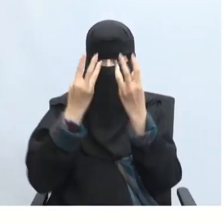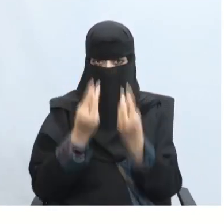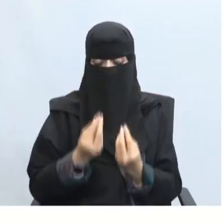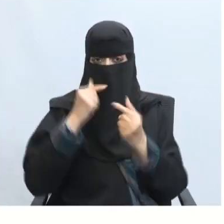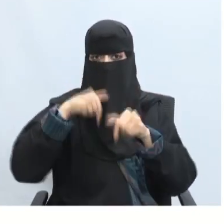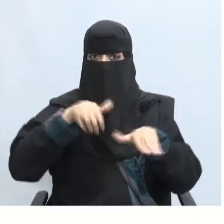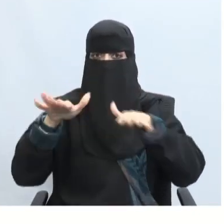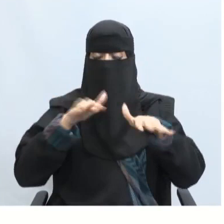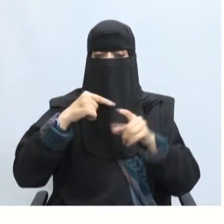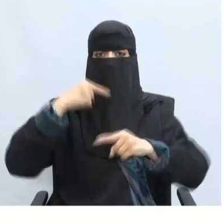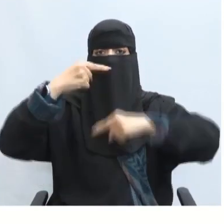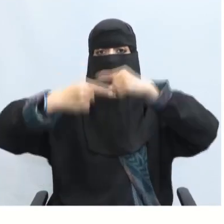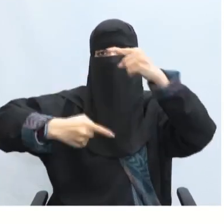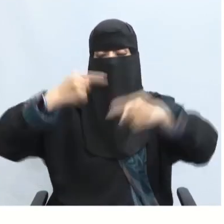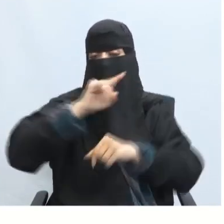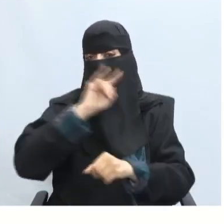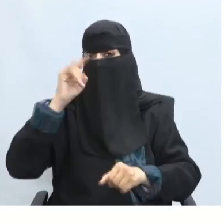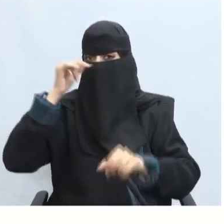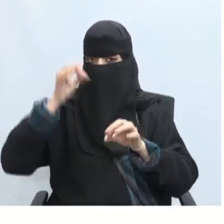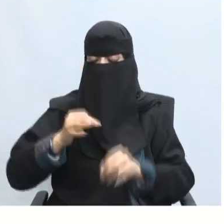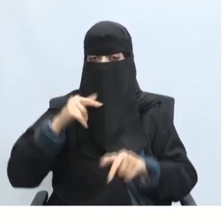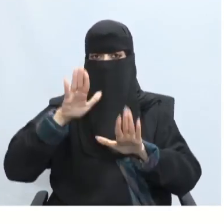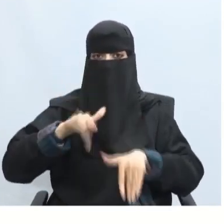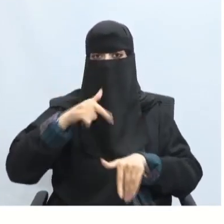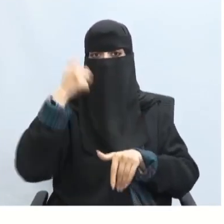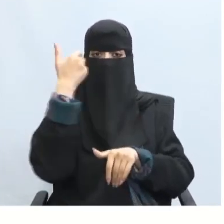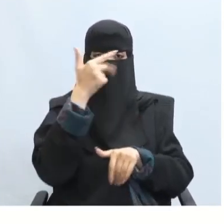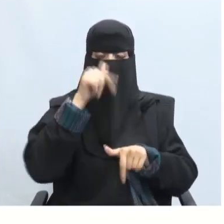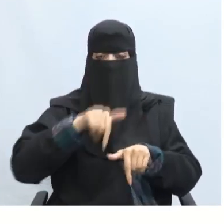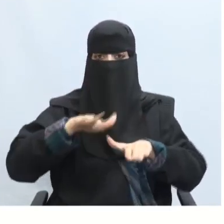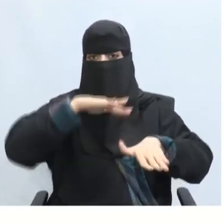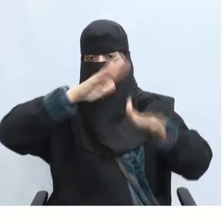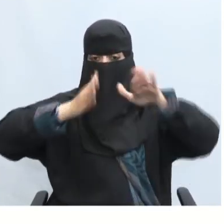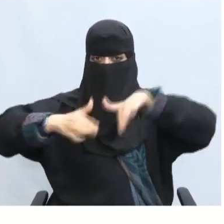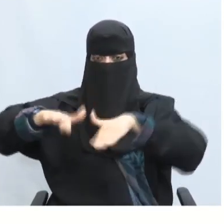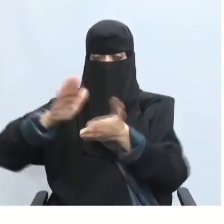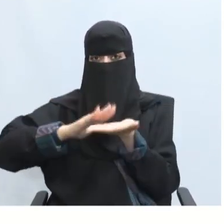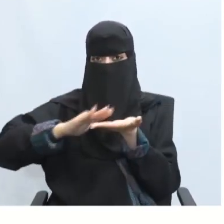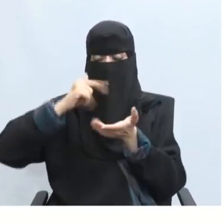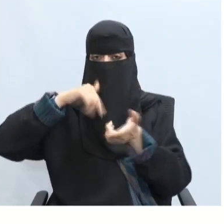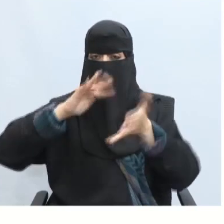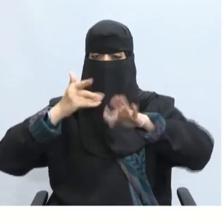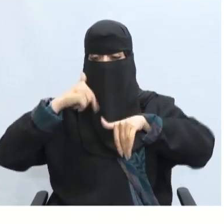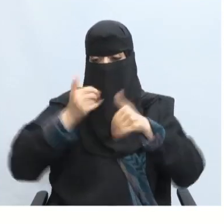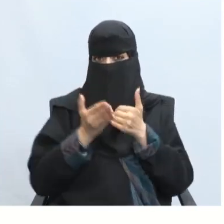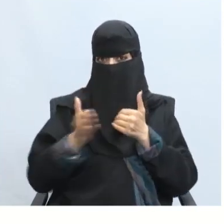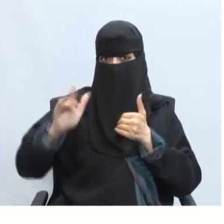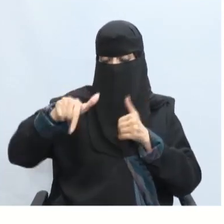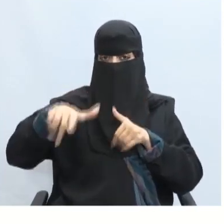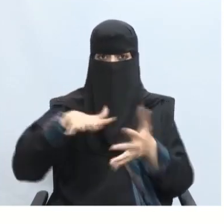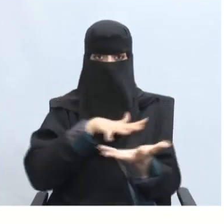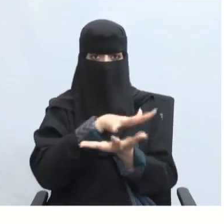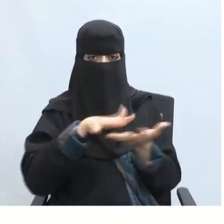زلزالي منتظم لا يعتمد على وجود او غياب الموجات السطحيه وقد يمكن تجنب هذه